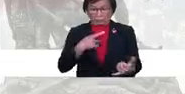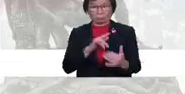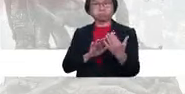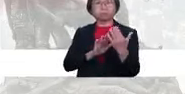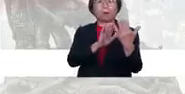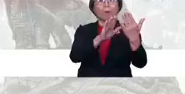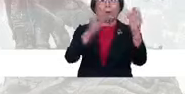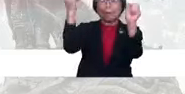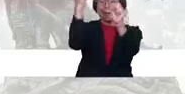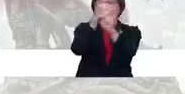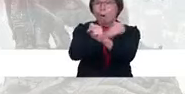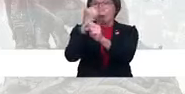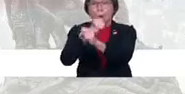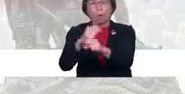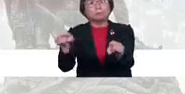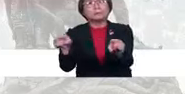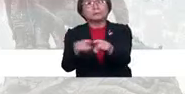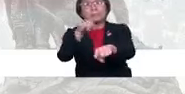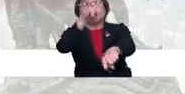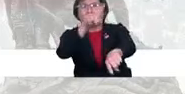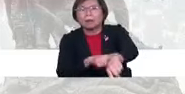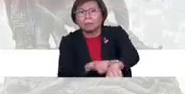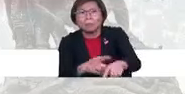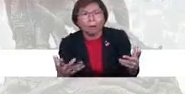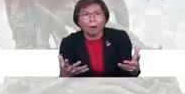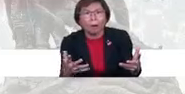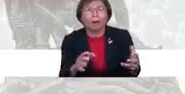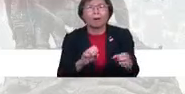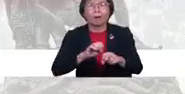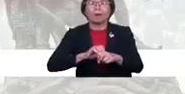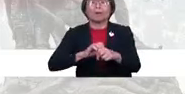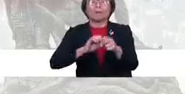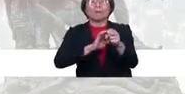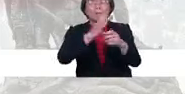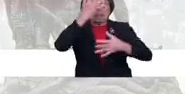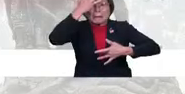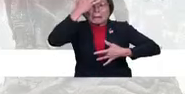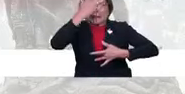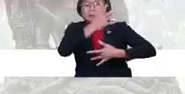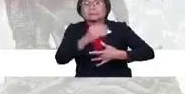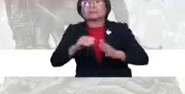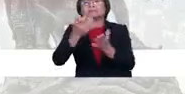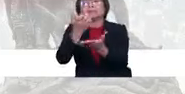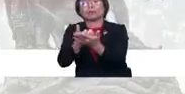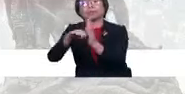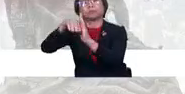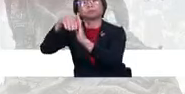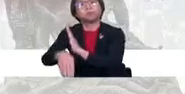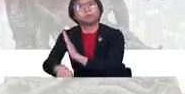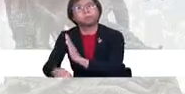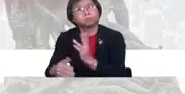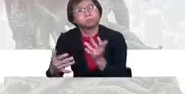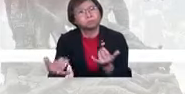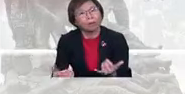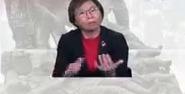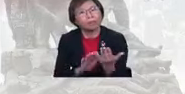dengan beberapa cabaran serentak yaitu wabah penyakit dan kegawatan ekonomi